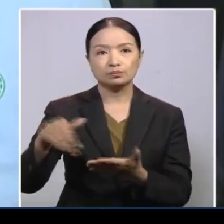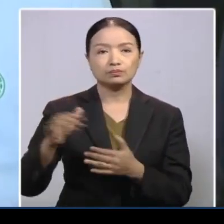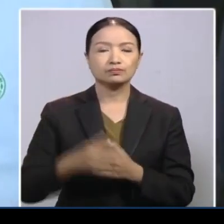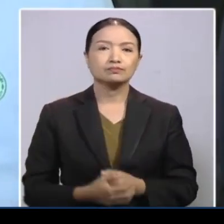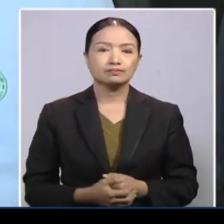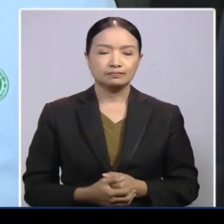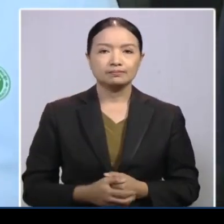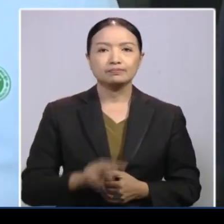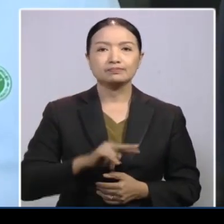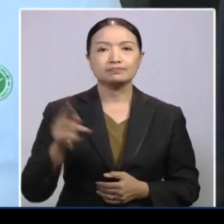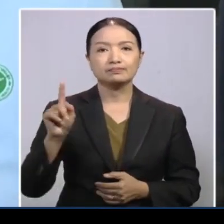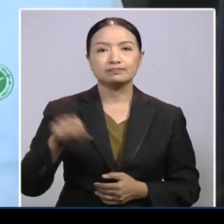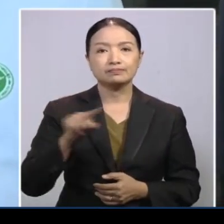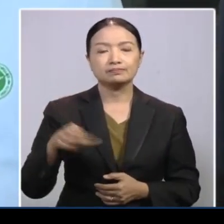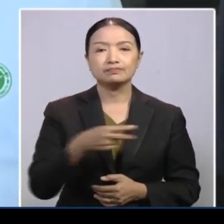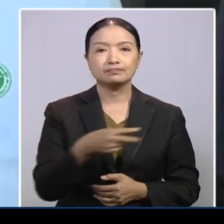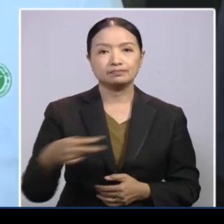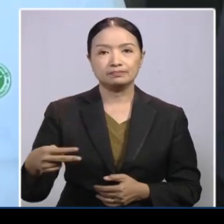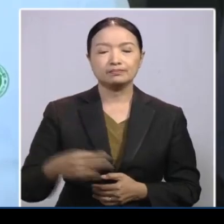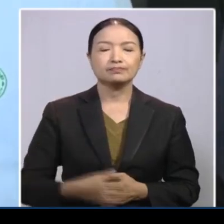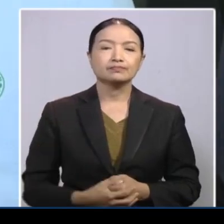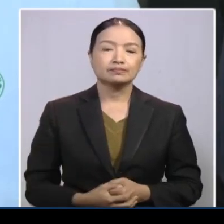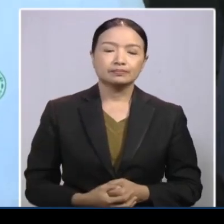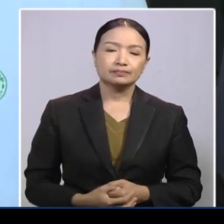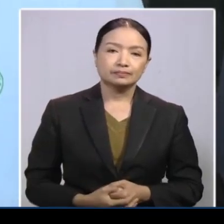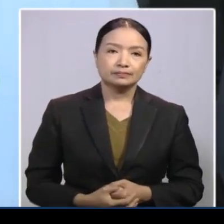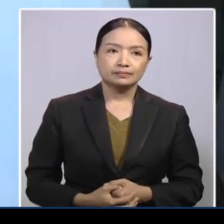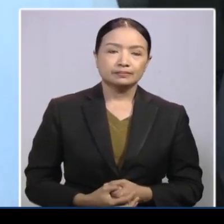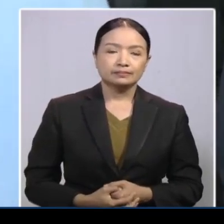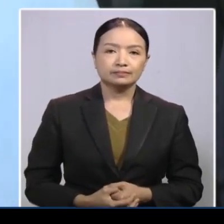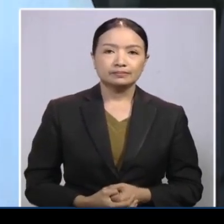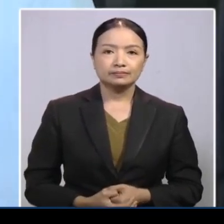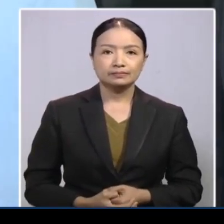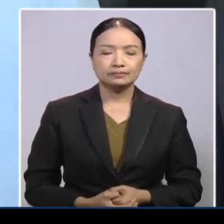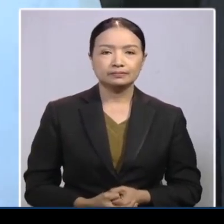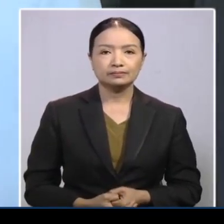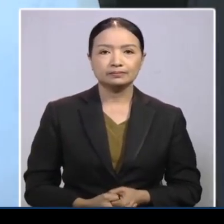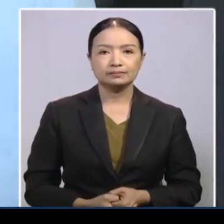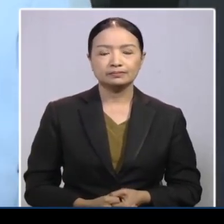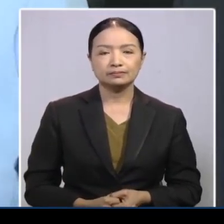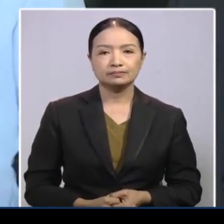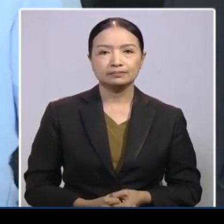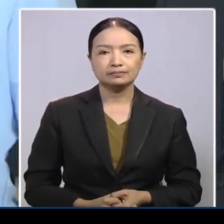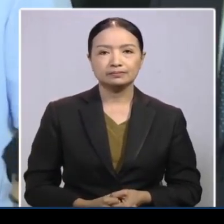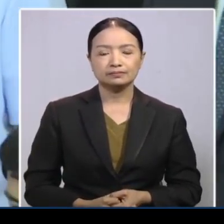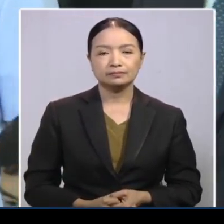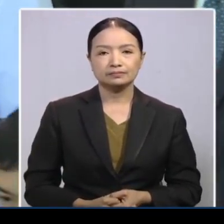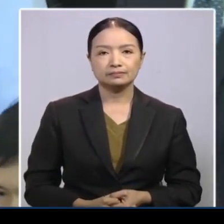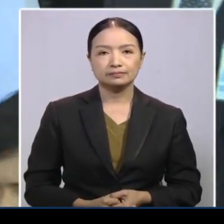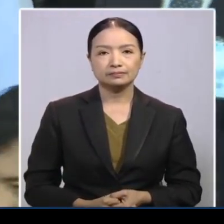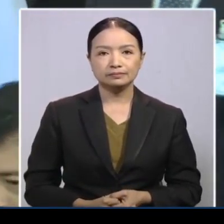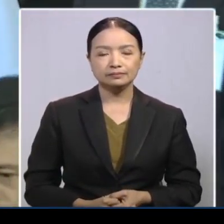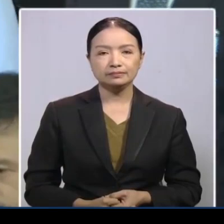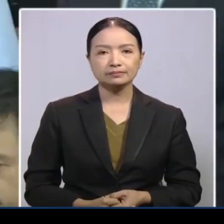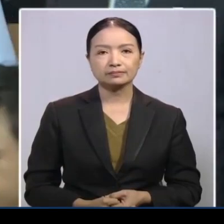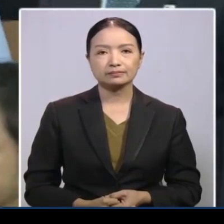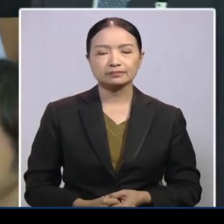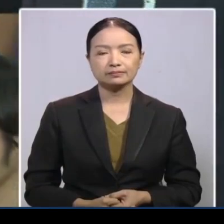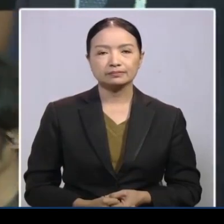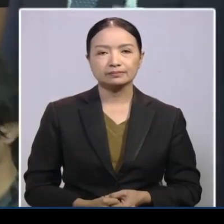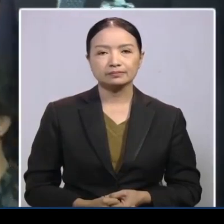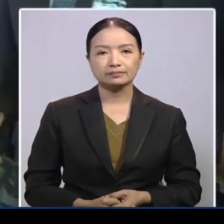Deputy Prime Minister and Foreign Minister just now sends his greetings to everyone, to the media, Thai